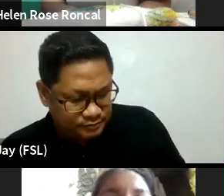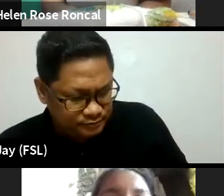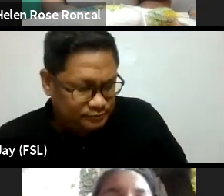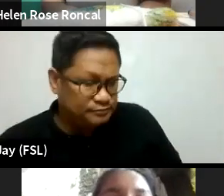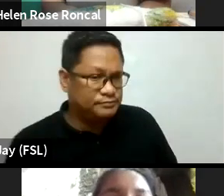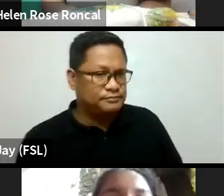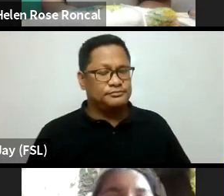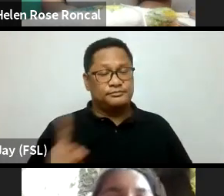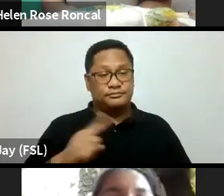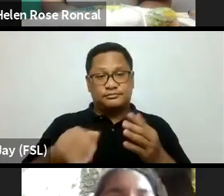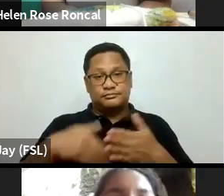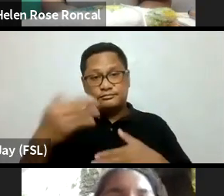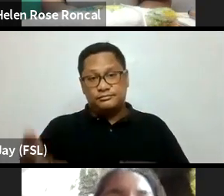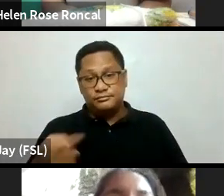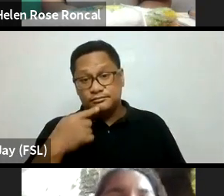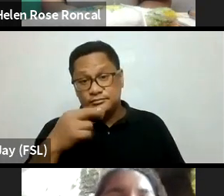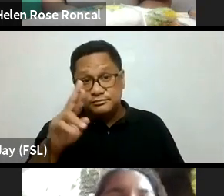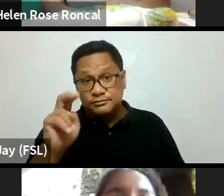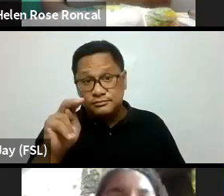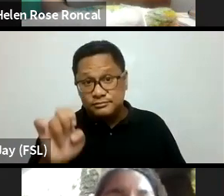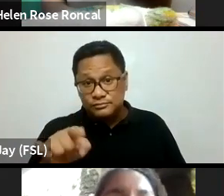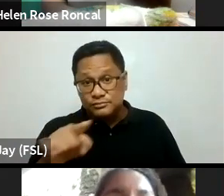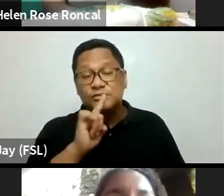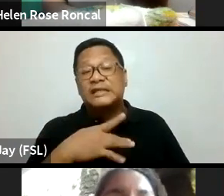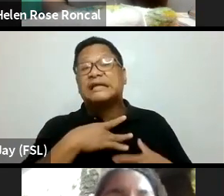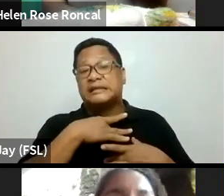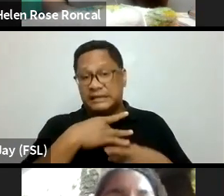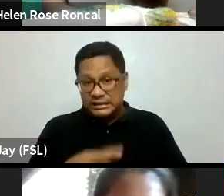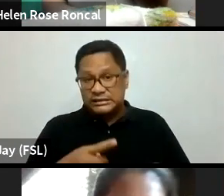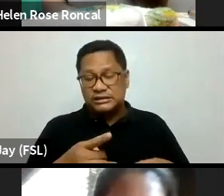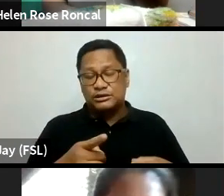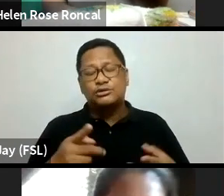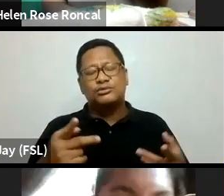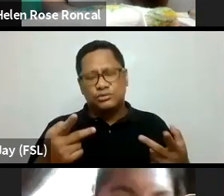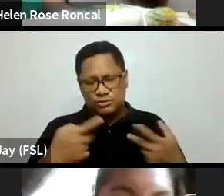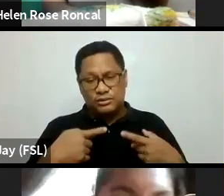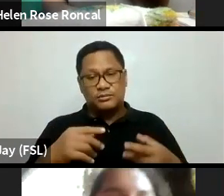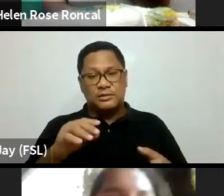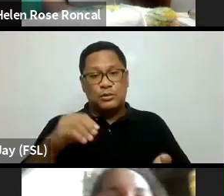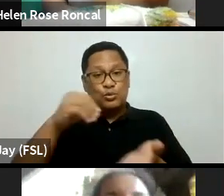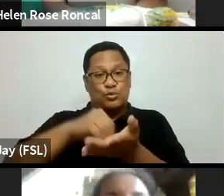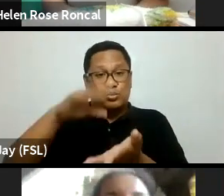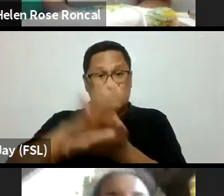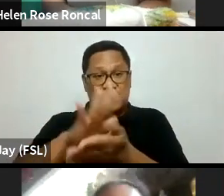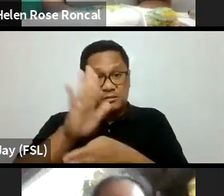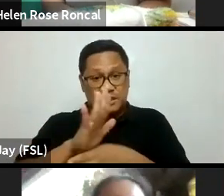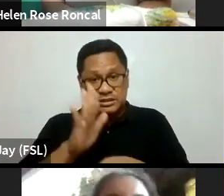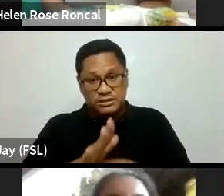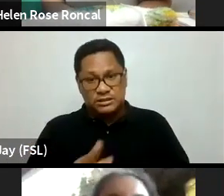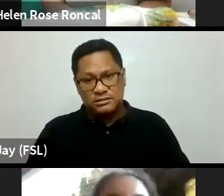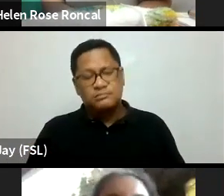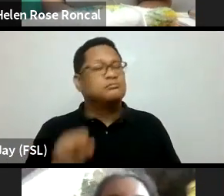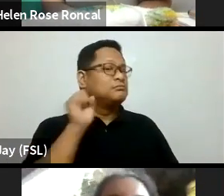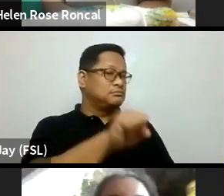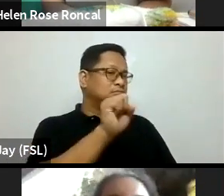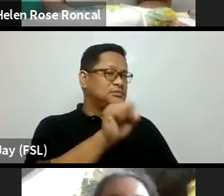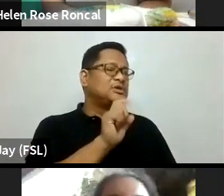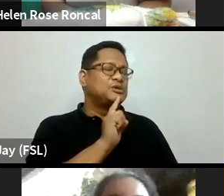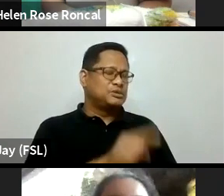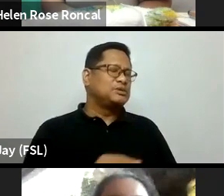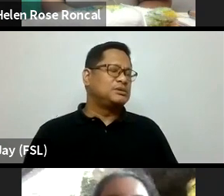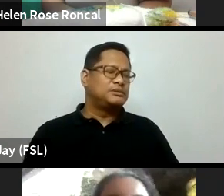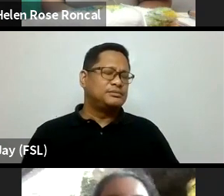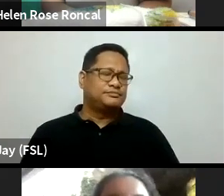si ang sinasabi mo ba, Rene, interested ka magkaroon ng credit business? Yes, sir.